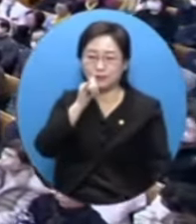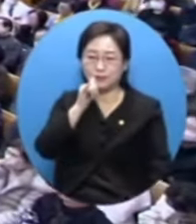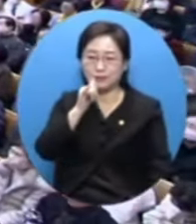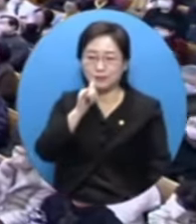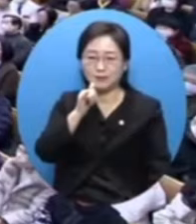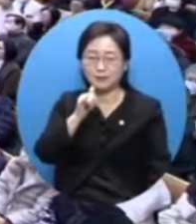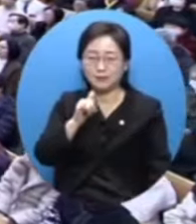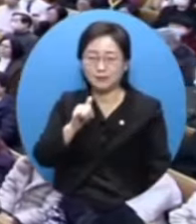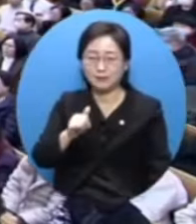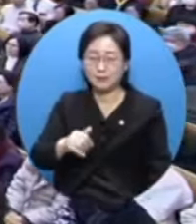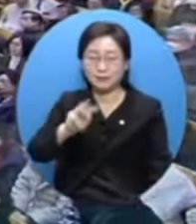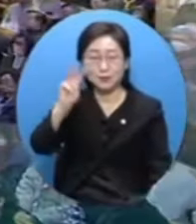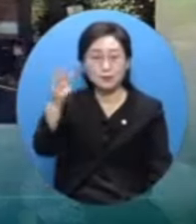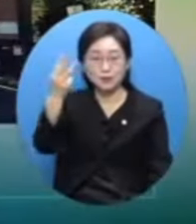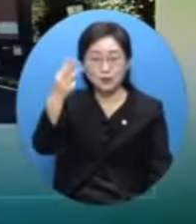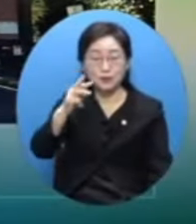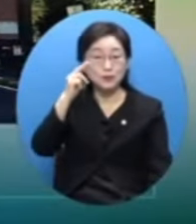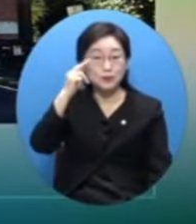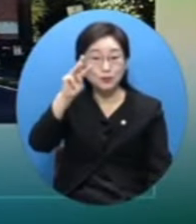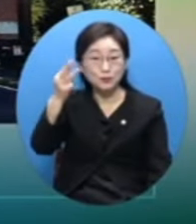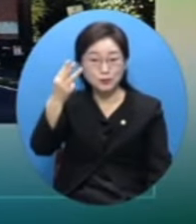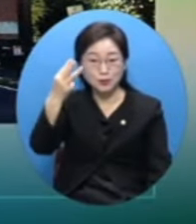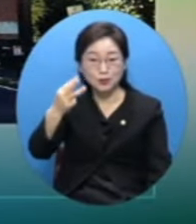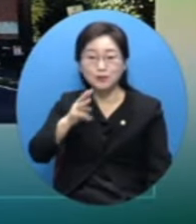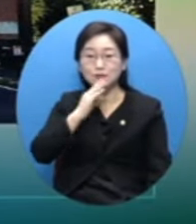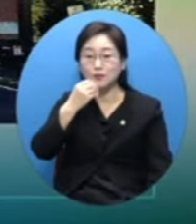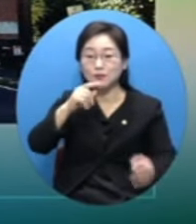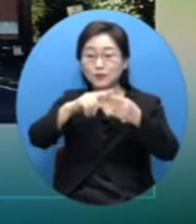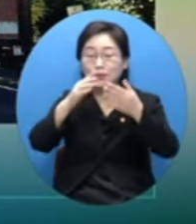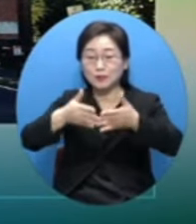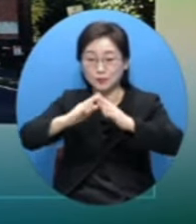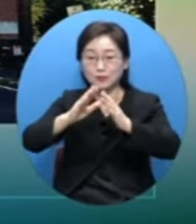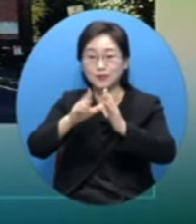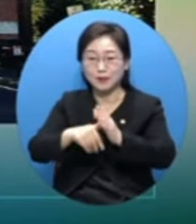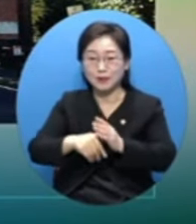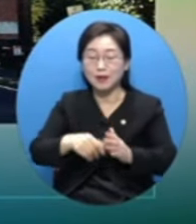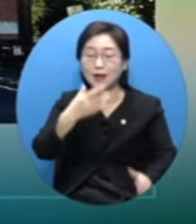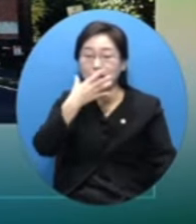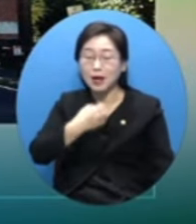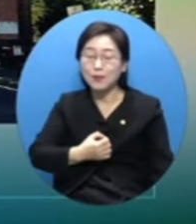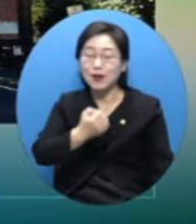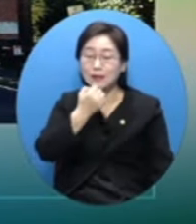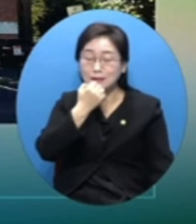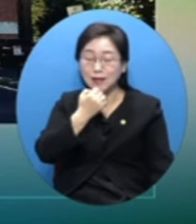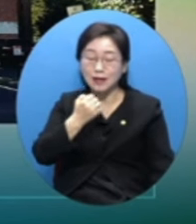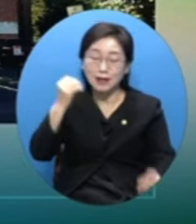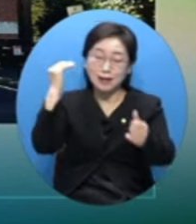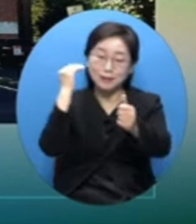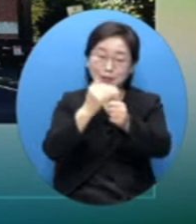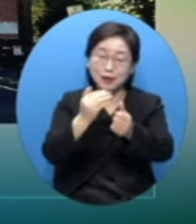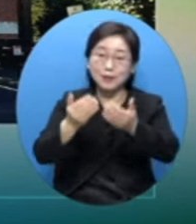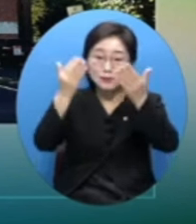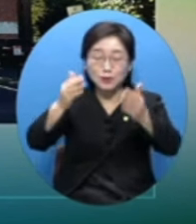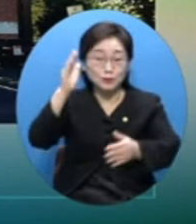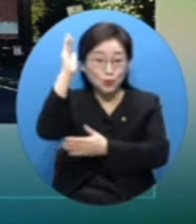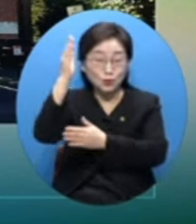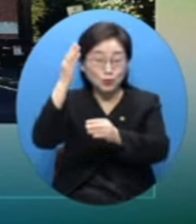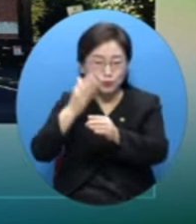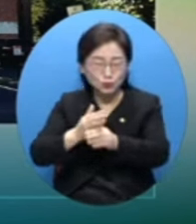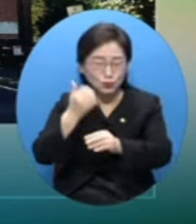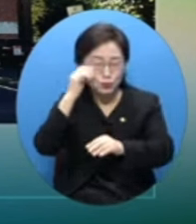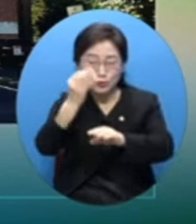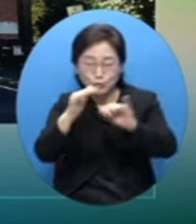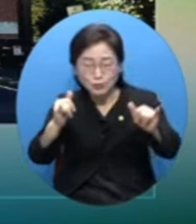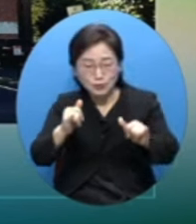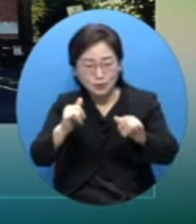미국에서 워싱턴 순복음제를 건축할 때에 제가 그 아브라함 이삭 바친 설교를 했는데 한 성도님이 너무 감동을